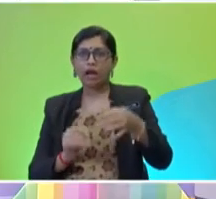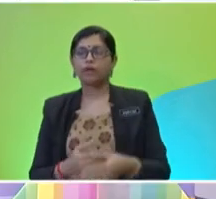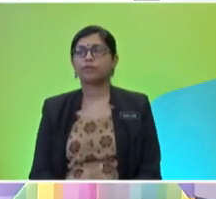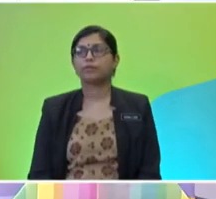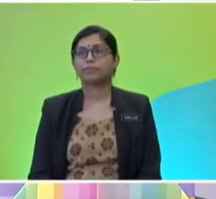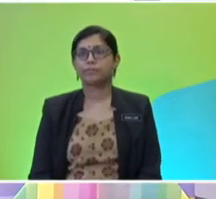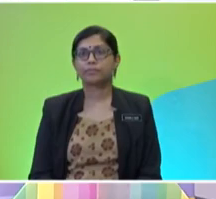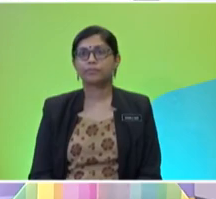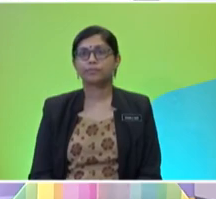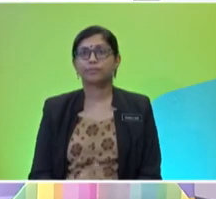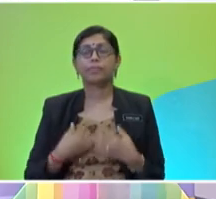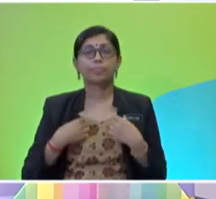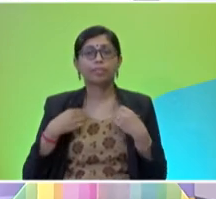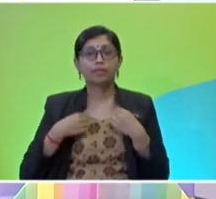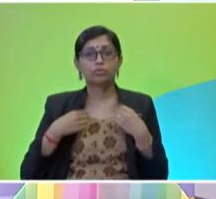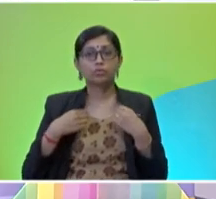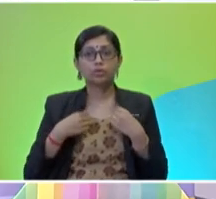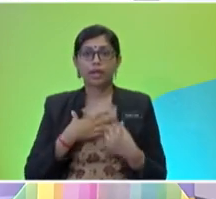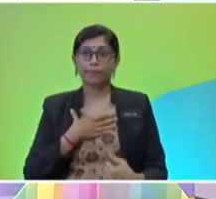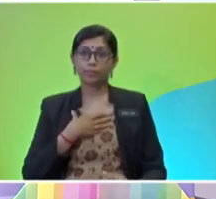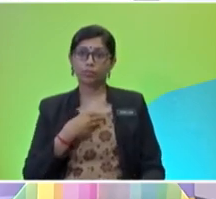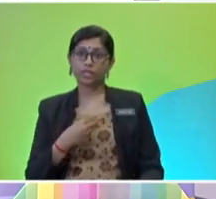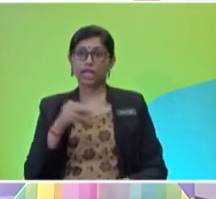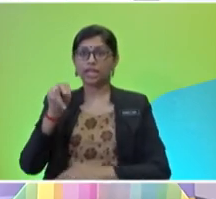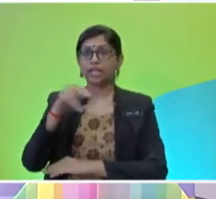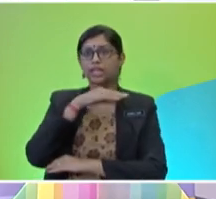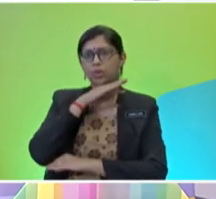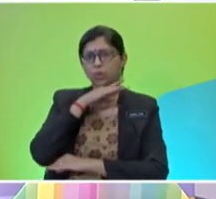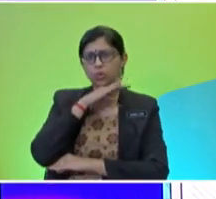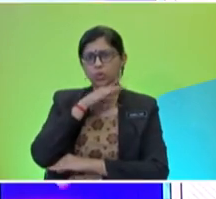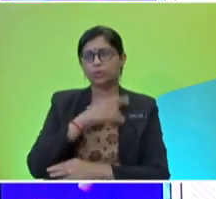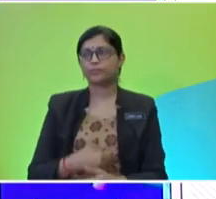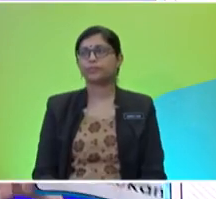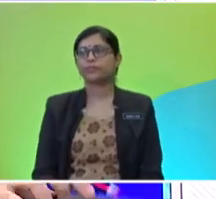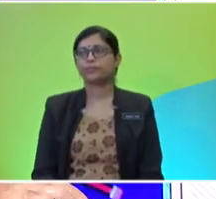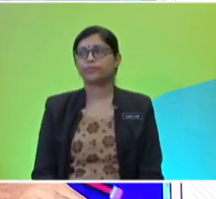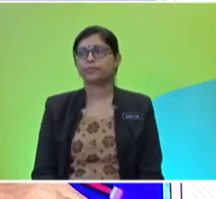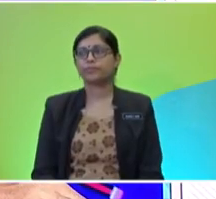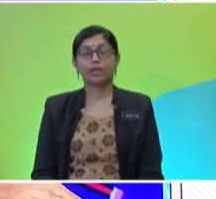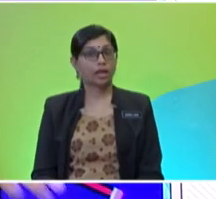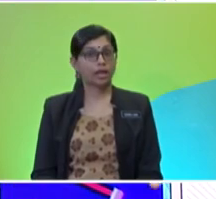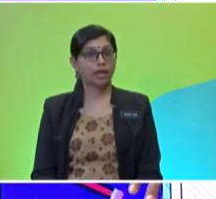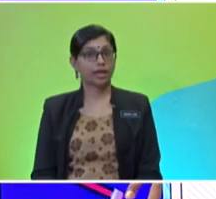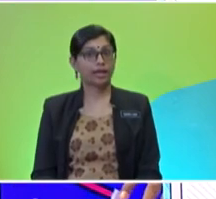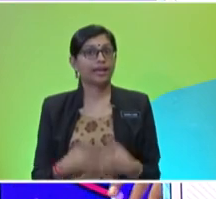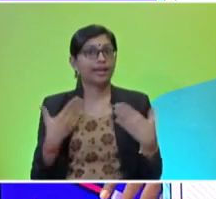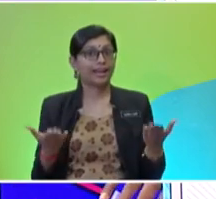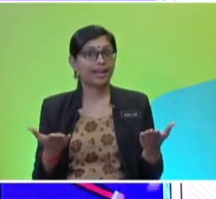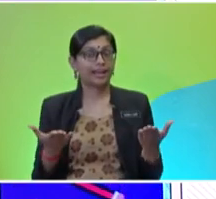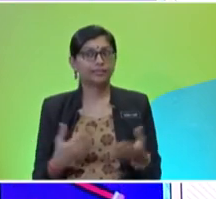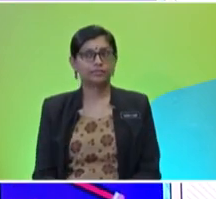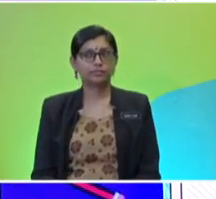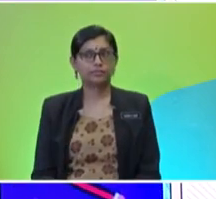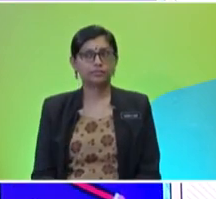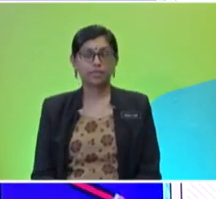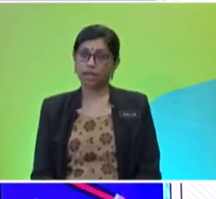dia kemas. Jadi ini tak sesuai cikgu. Saya letak dekat sini dulu cikgu Tapi